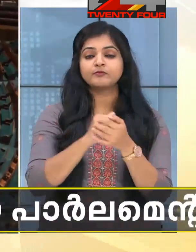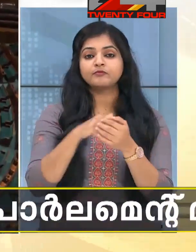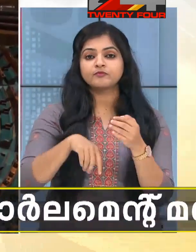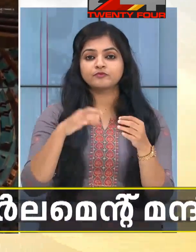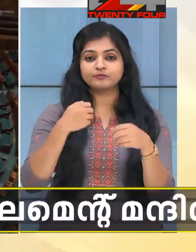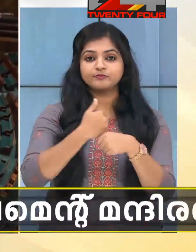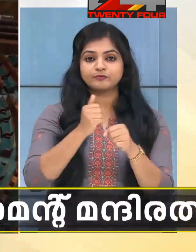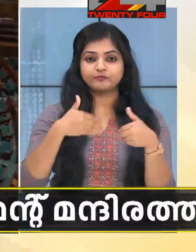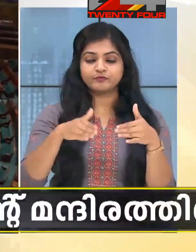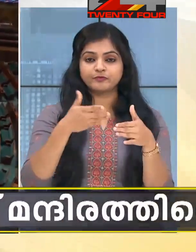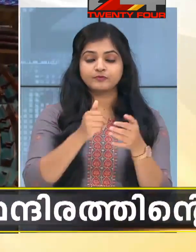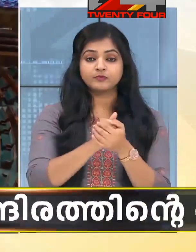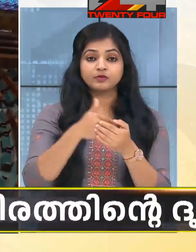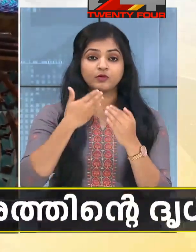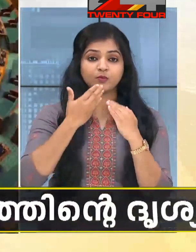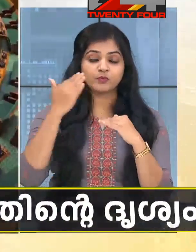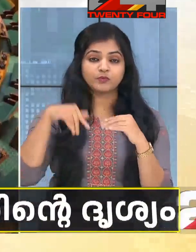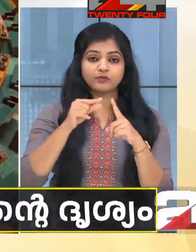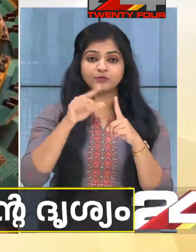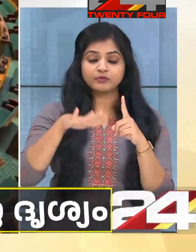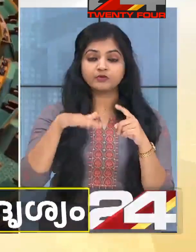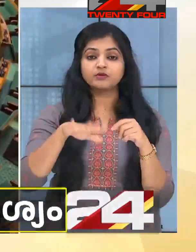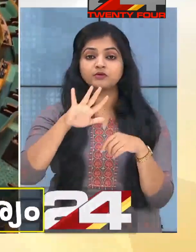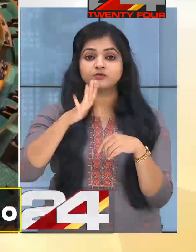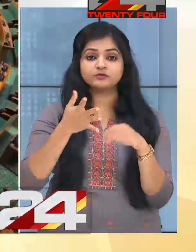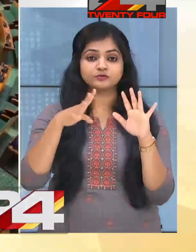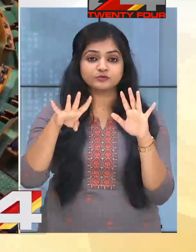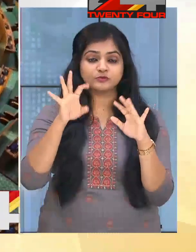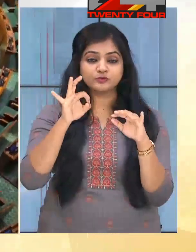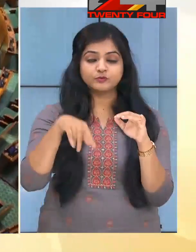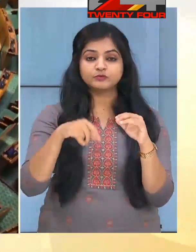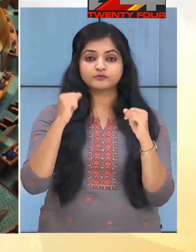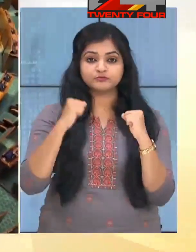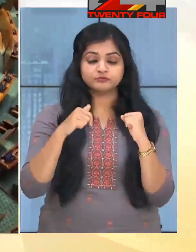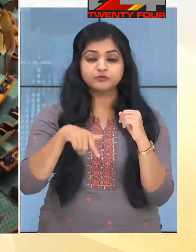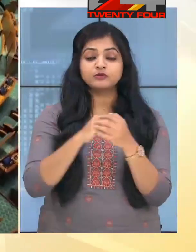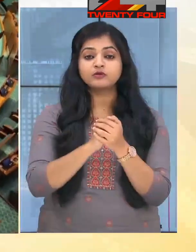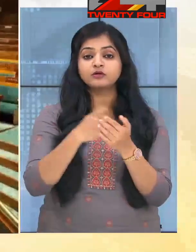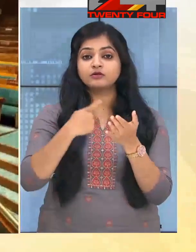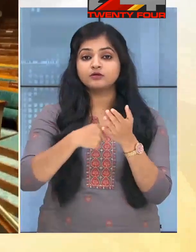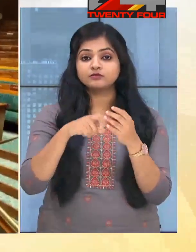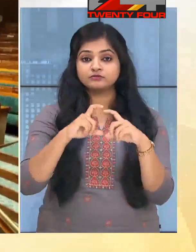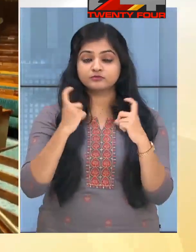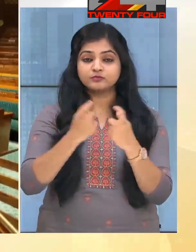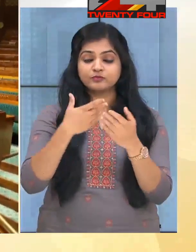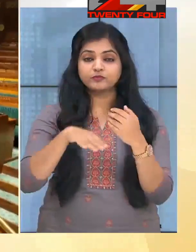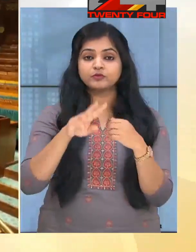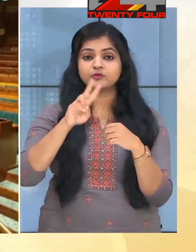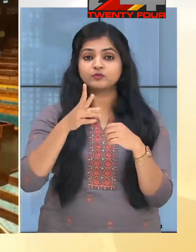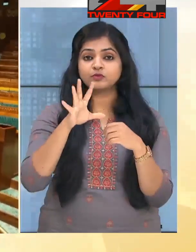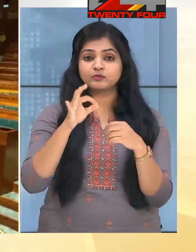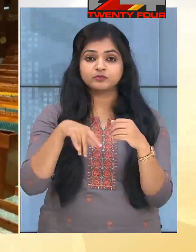മന്ദിരമുള്ളത്. നിലവിലുള്ള പാർലമെന്റിലെ ലോക്സഭയിൽ 590 സീറ്റും രാജ്യസഭയിൽ ഏതാണ്ട് 280 സീറ്റും മാത്രമാണ് ഉള്ളത്. എന്നാൽ